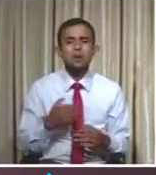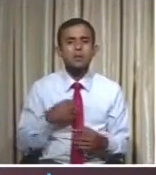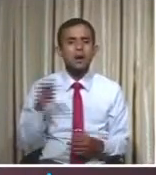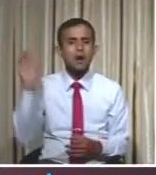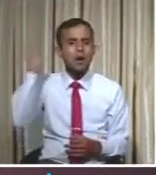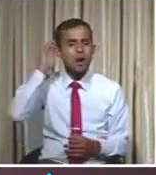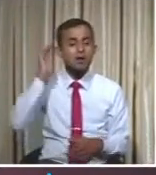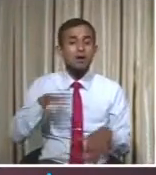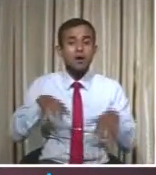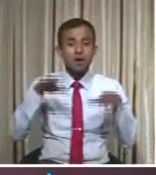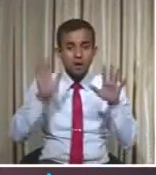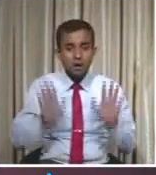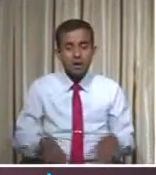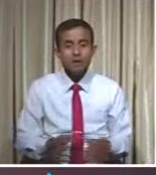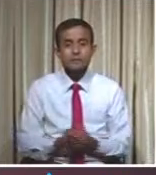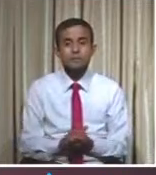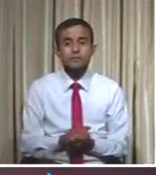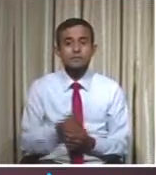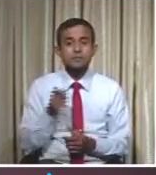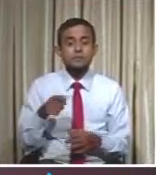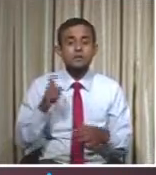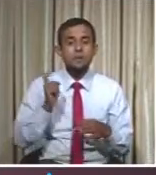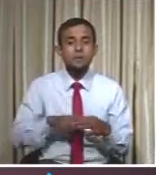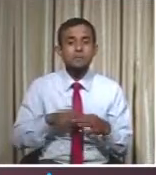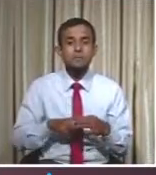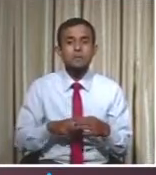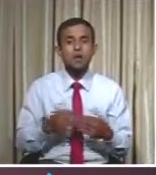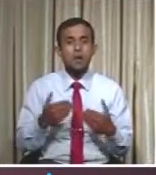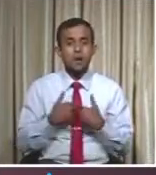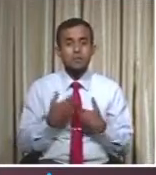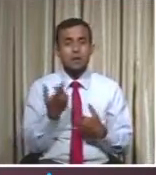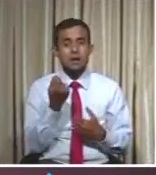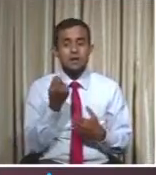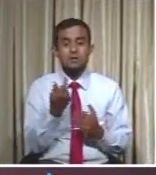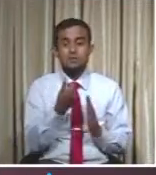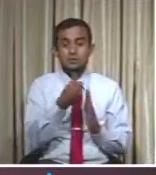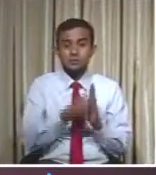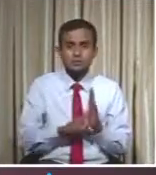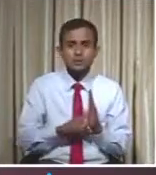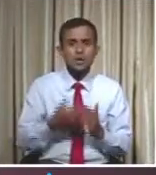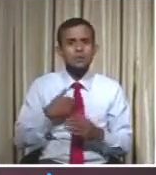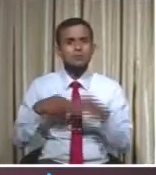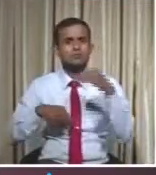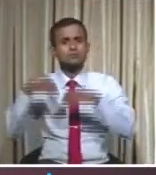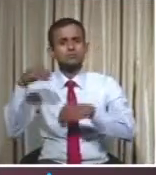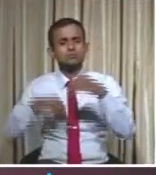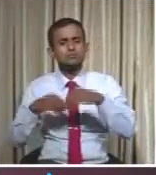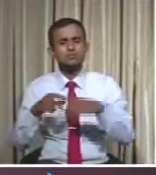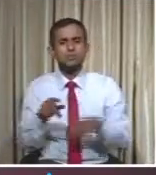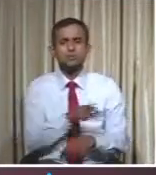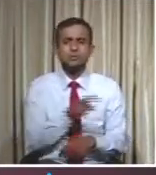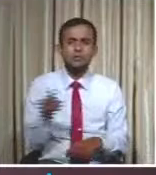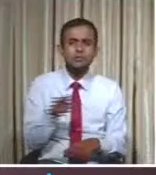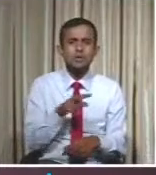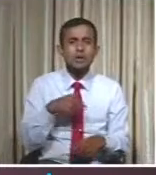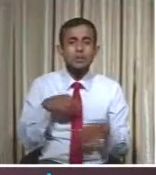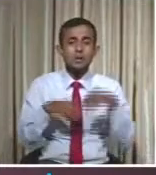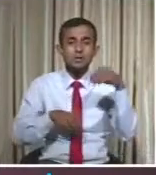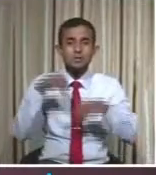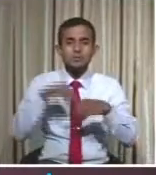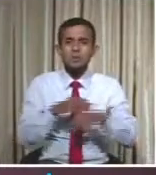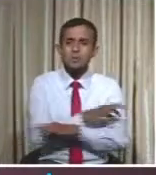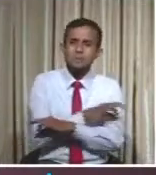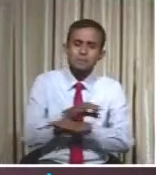වෙන්නේ අවසානයේදී මෙතන ප්‍රශ්නේ තියෙන්නේ අපේ ආර්ථික ප්‍රතිපත්තිවලද අපේ දේශපාලනයේද අපේ දේශපාලන